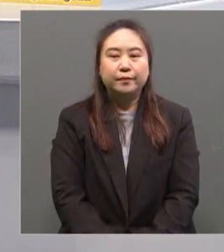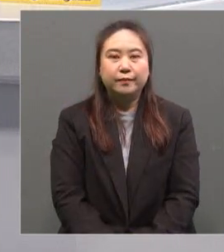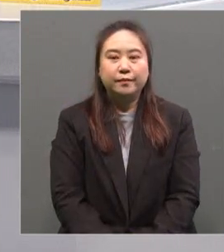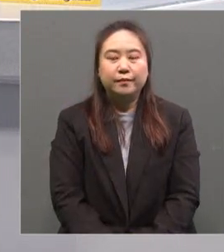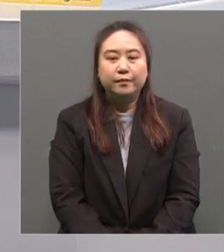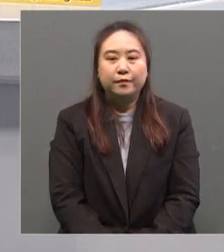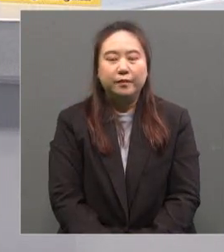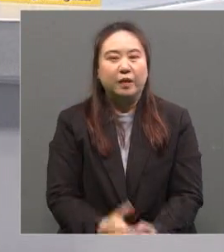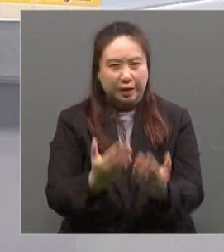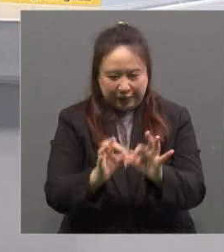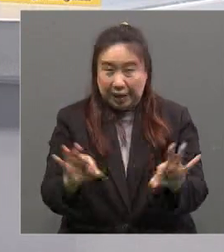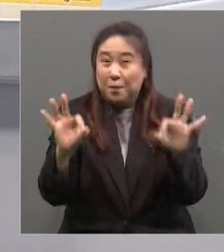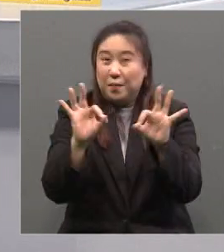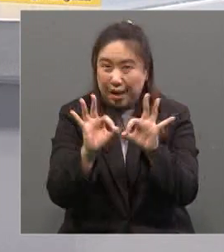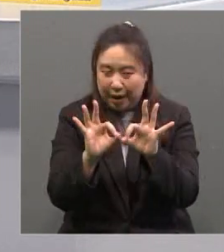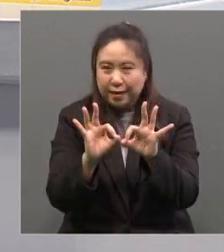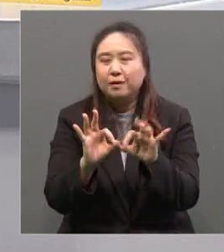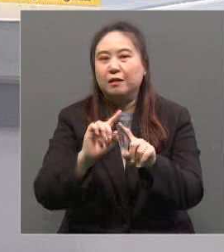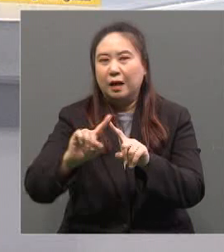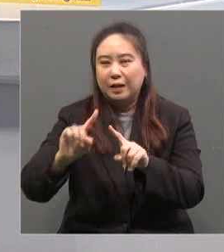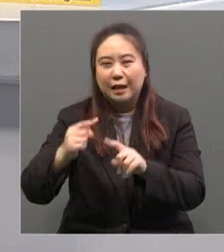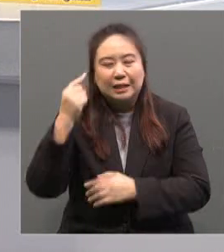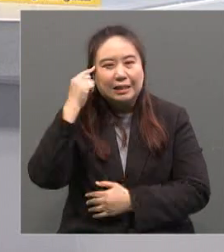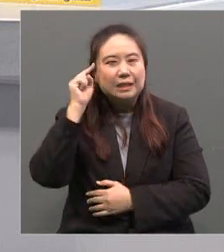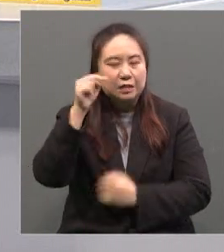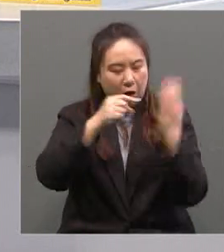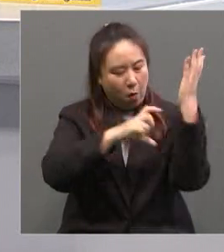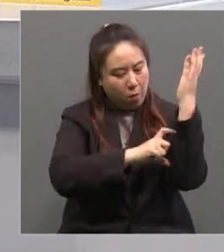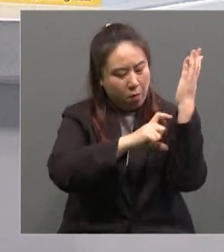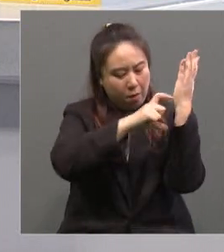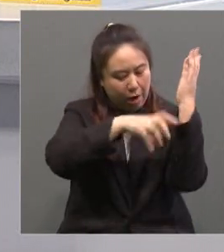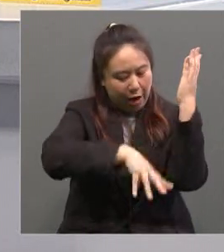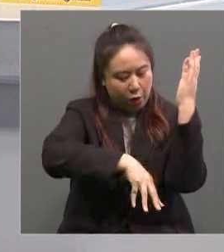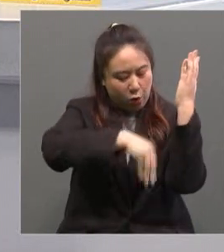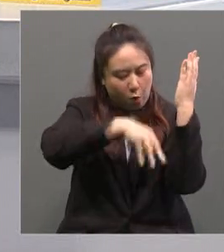านด้วยเอาให้สุกก่อนนะ ผ มพูดถึงหน่อไม้แล้วก็เป็นเมนูโปรดเหมือนกันนะ